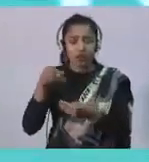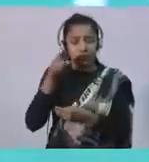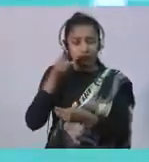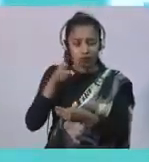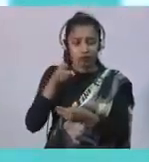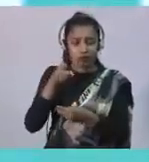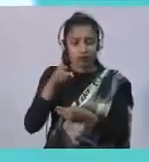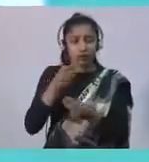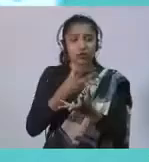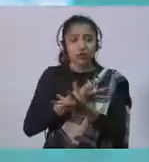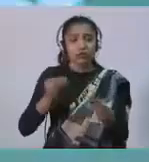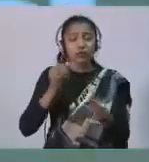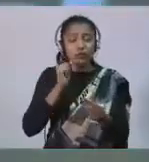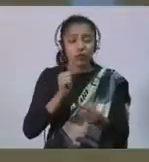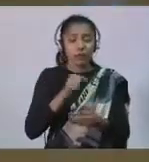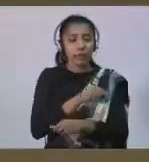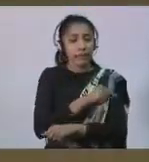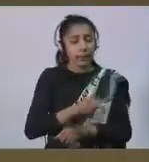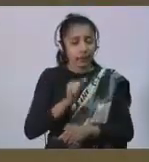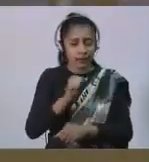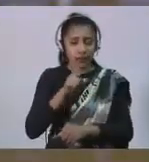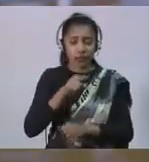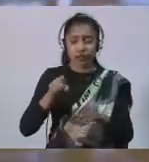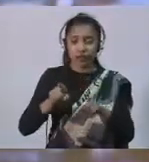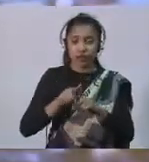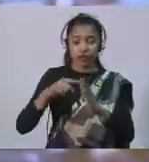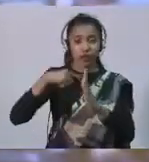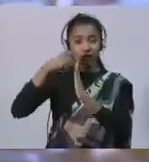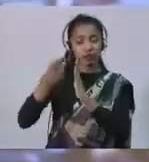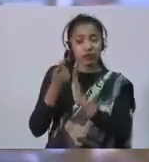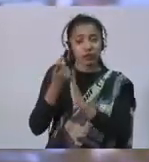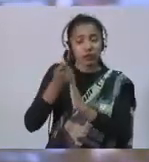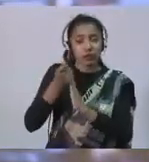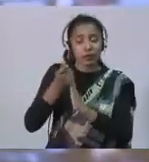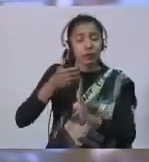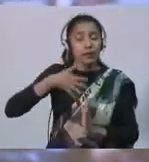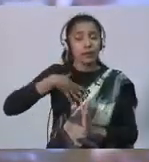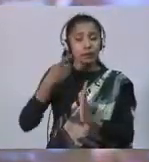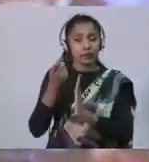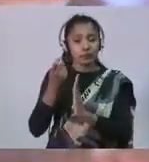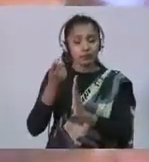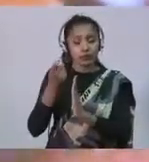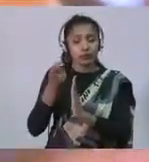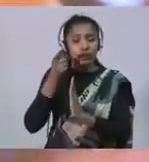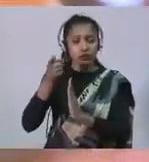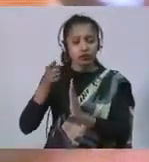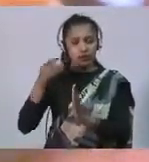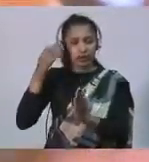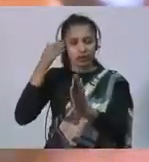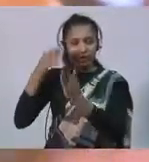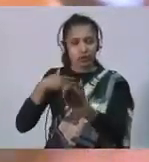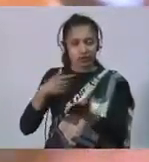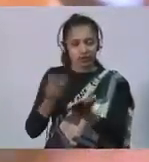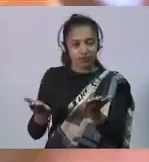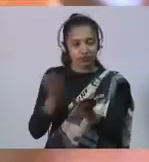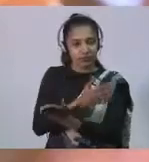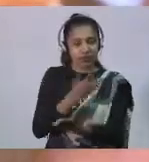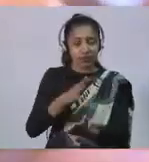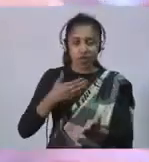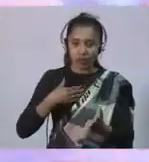අතර ජාත්‍යන්තර මූල්‍ය අරමුදල සමග ඇති කරගත් ගිවිසුම් රාමුවට අපි පක්ෂයක් ලෙස සහයෝගය